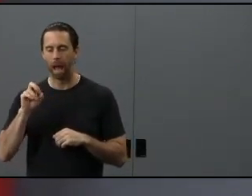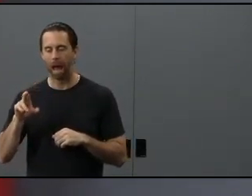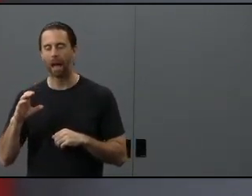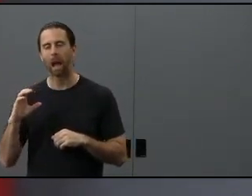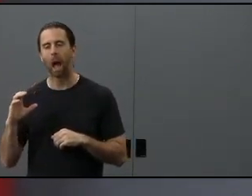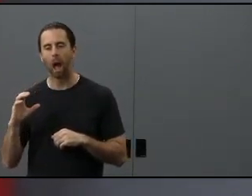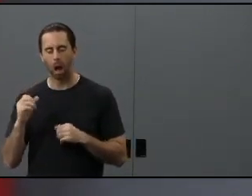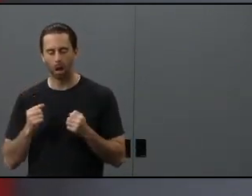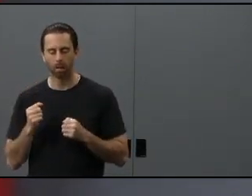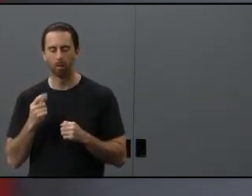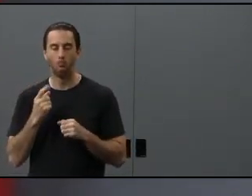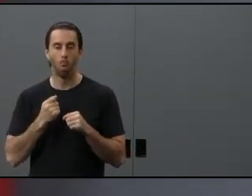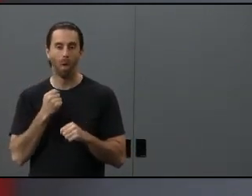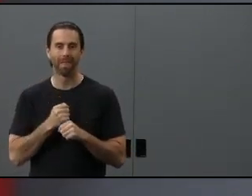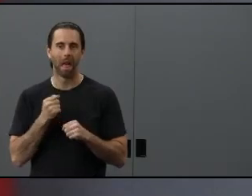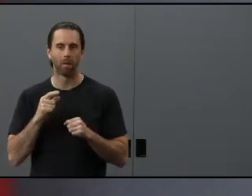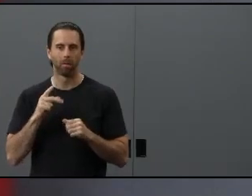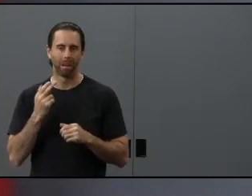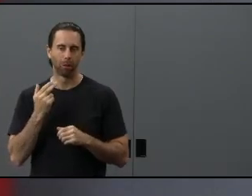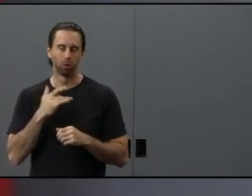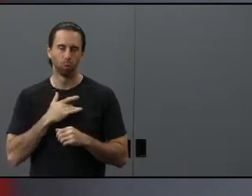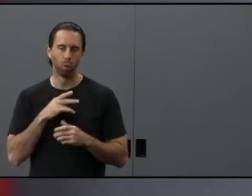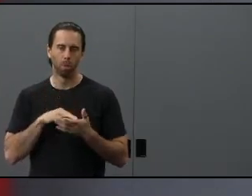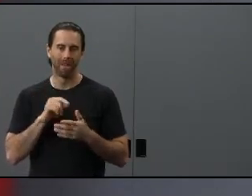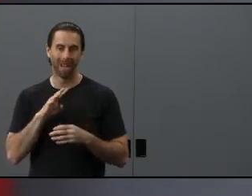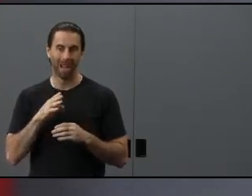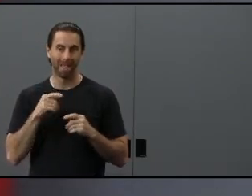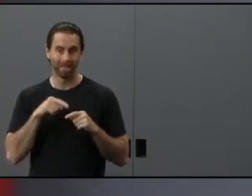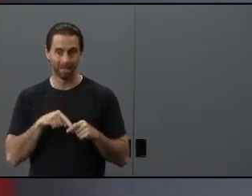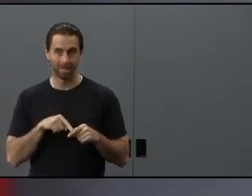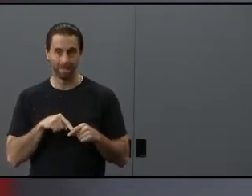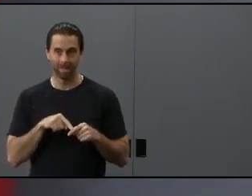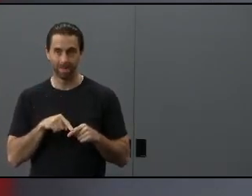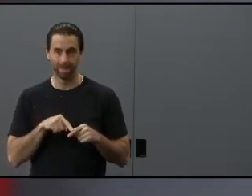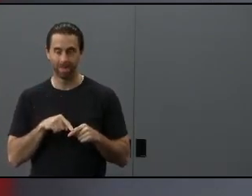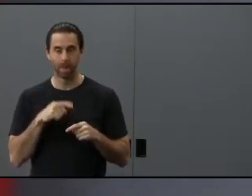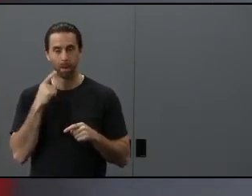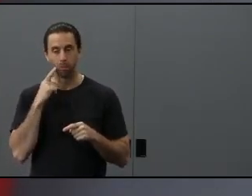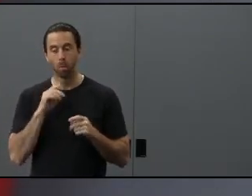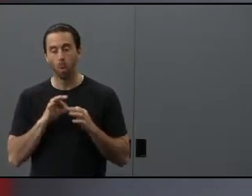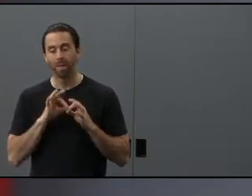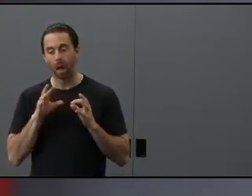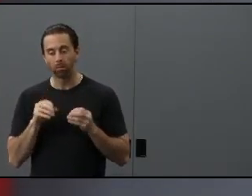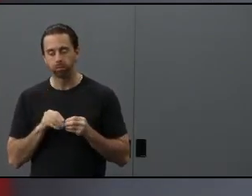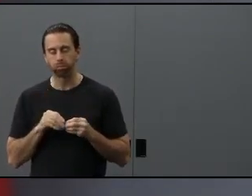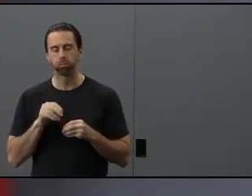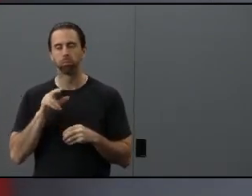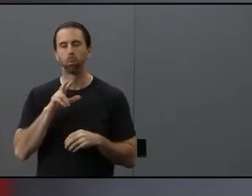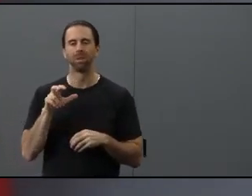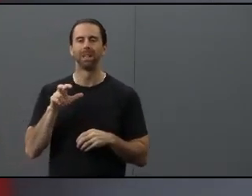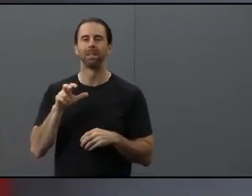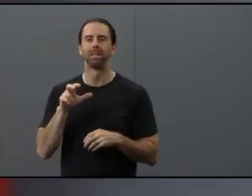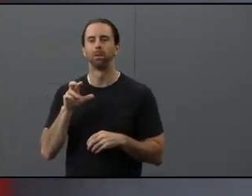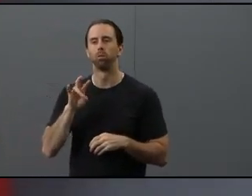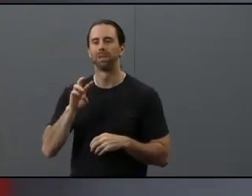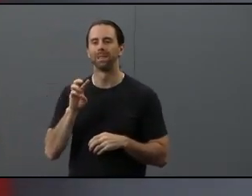d'un an à compter du 13 juin 2024 euh pour un montant de